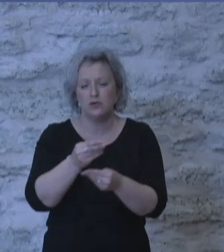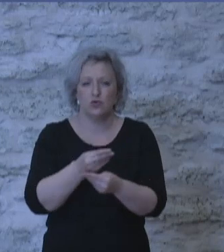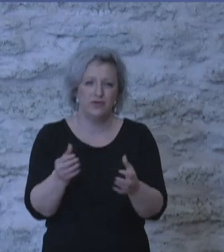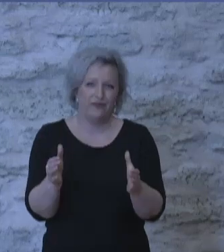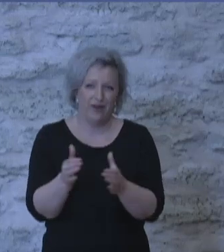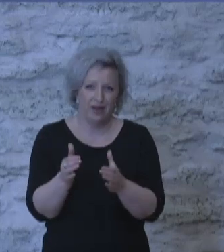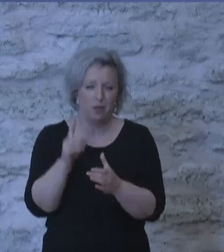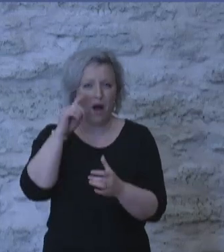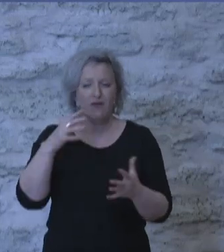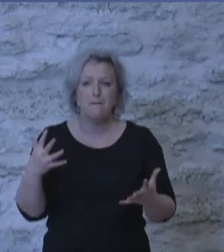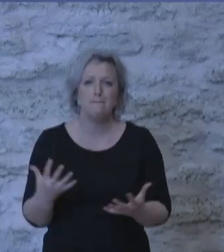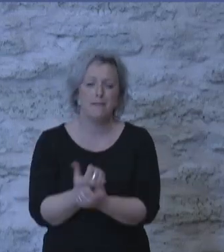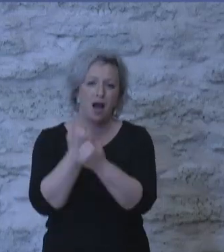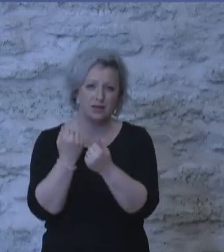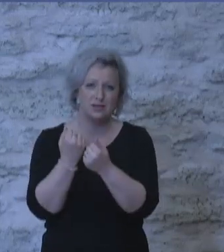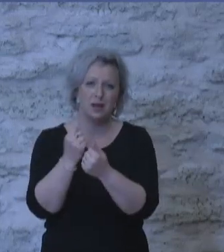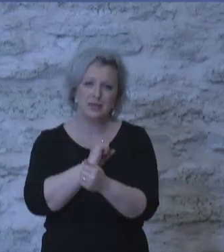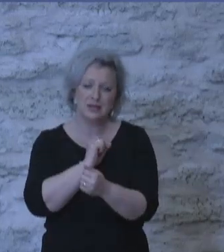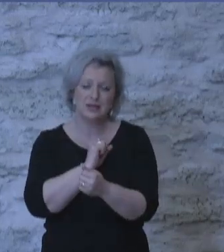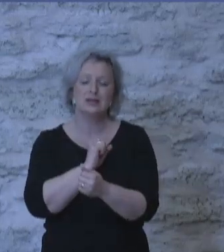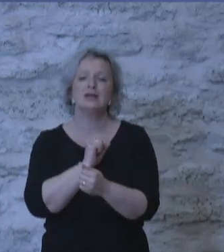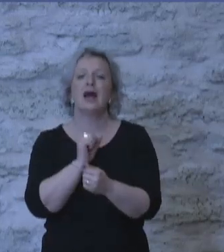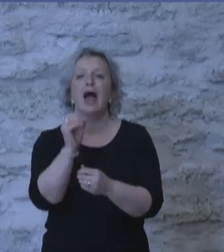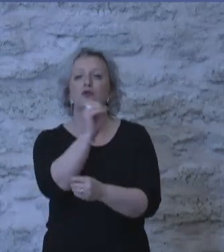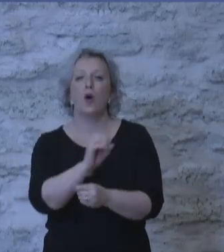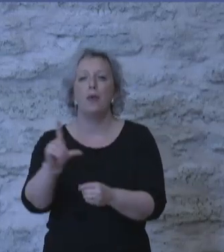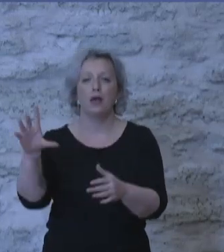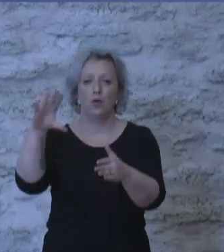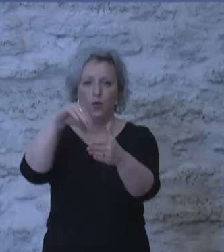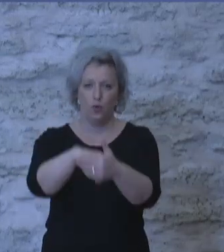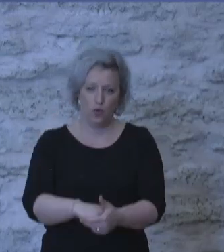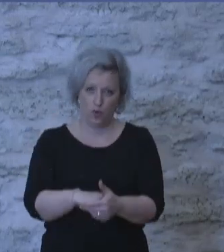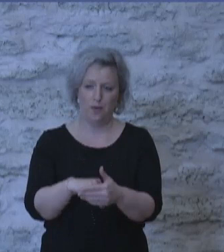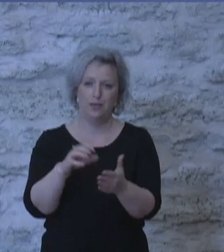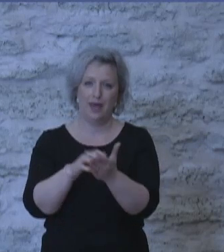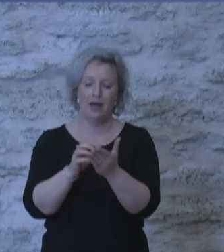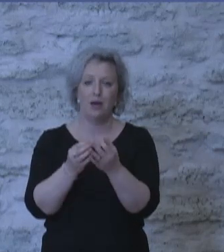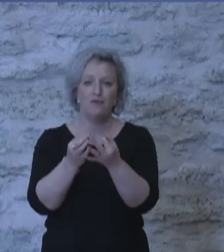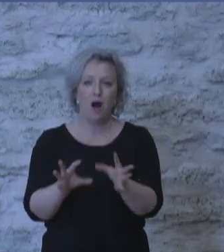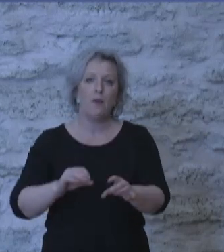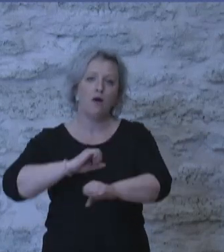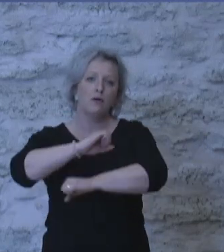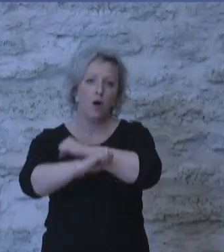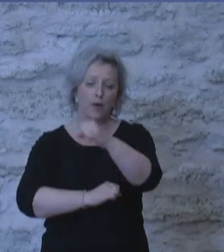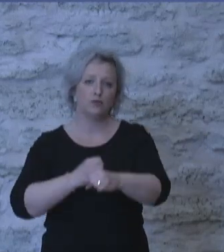pääste rõhkas on see, et me puulume Euroopa liit. Ehk, et kehtib vabakauvanduse põhimõtte.